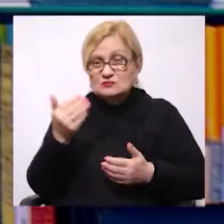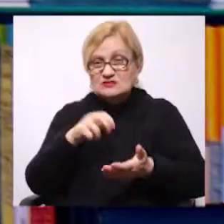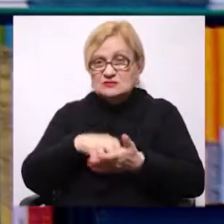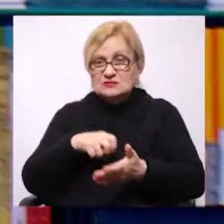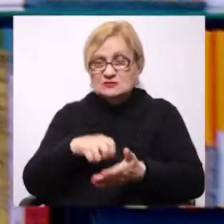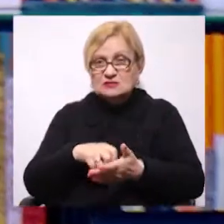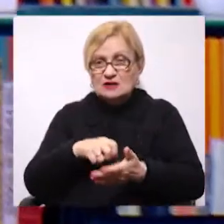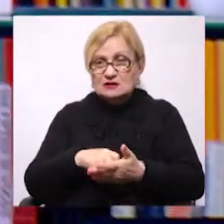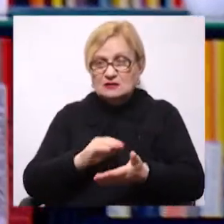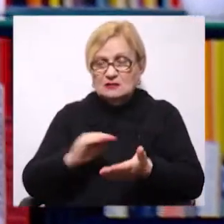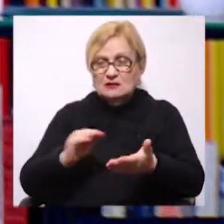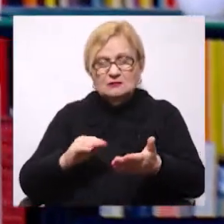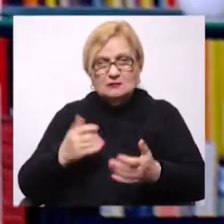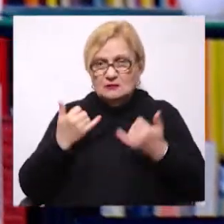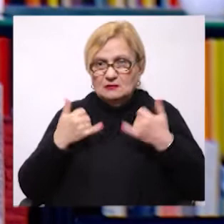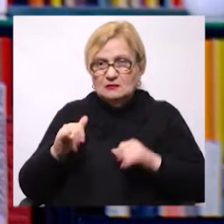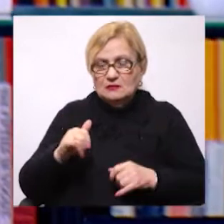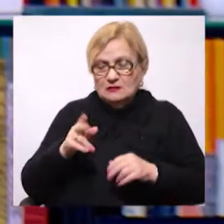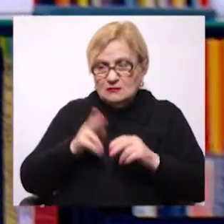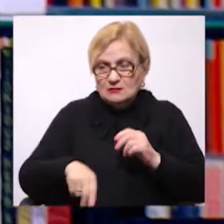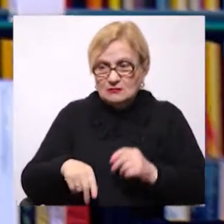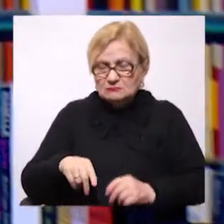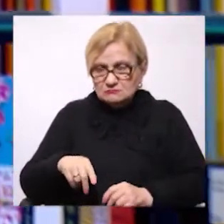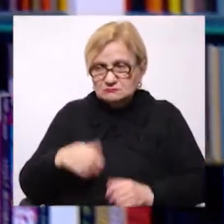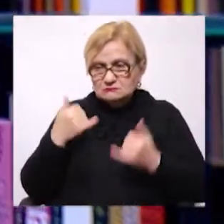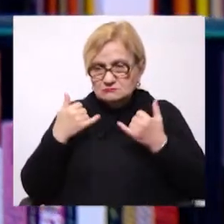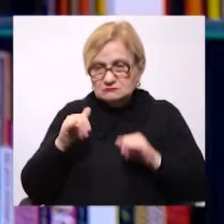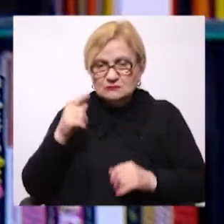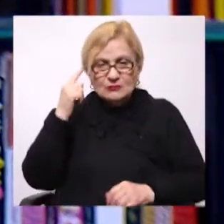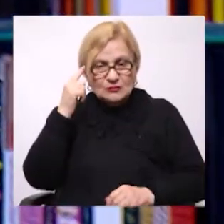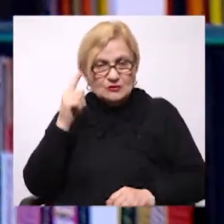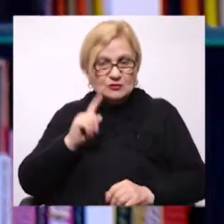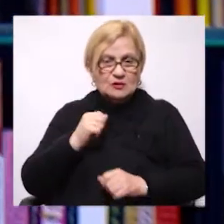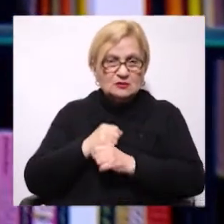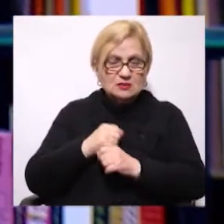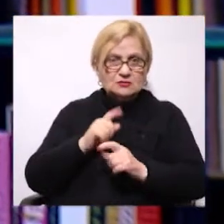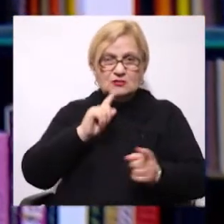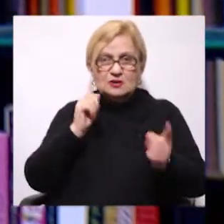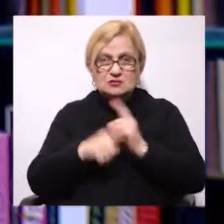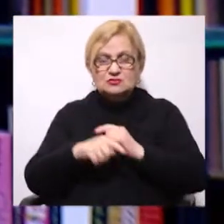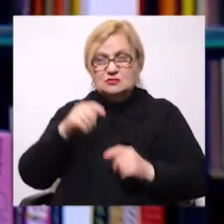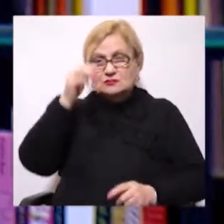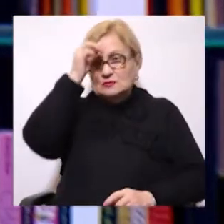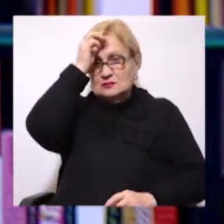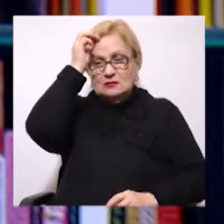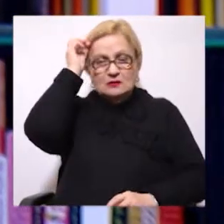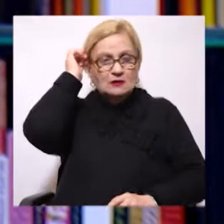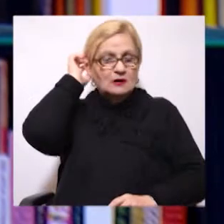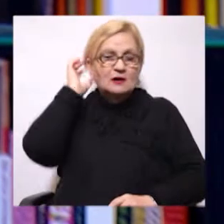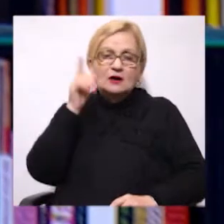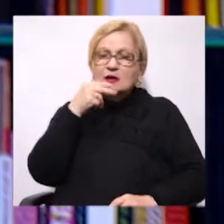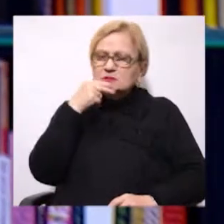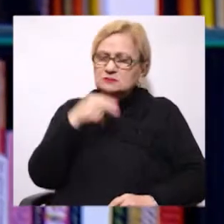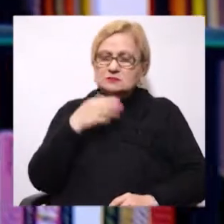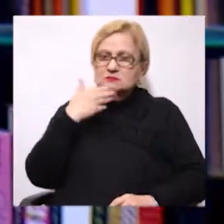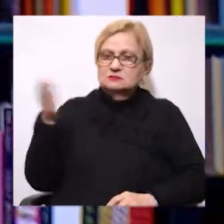გასაოცარი საკითხავია. ამთავრებ კითხვას და გინდა რაღაც გააკეთო, რაღაცა იმოქმედო, რაღაცა შეცვალო უკეთესობისკენ. საოცარი ორატორი იყო,